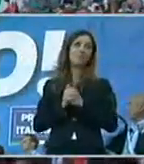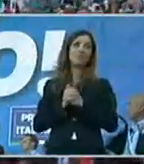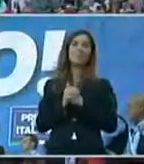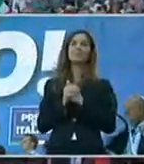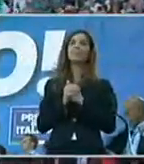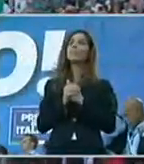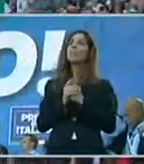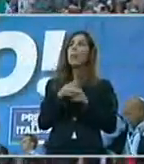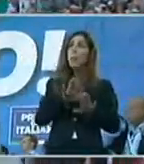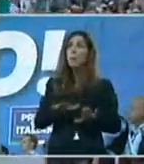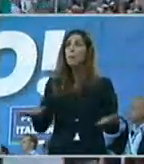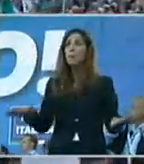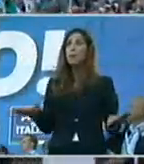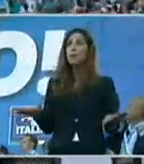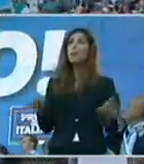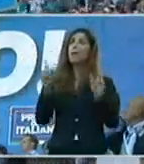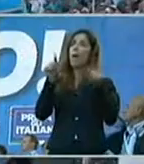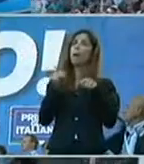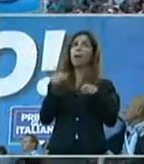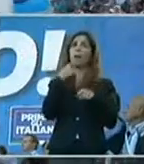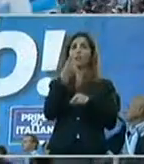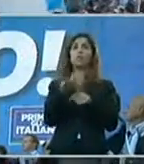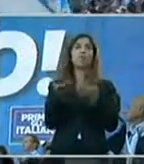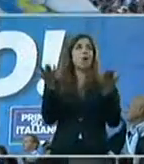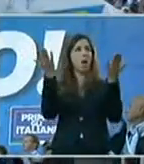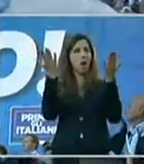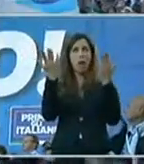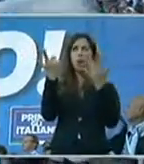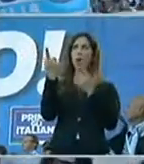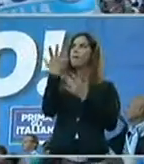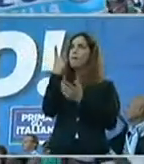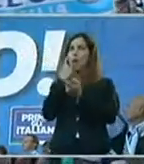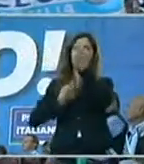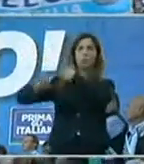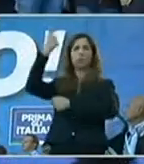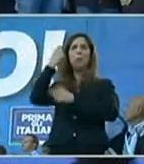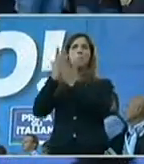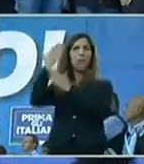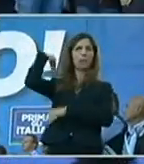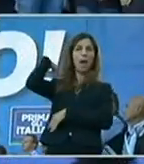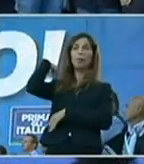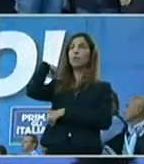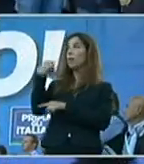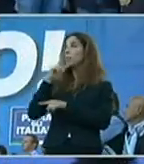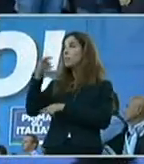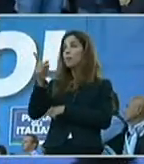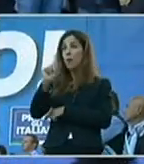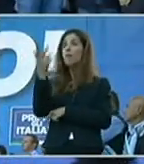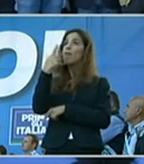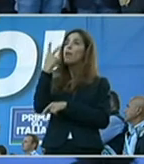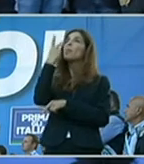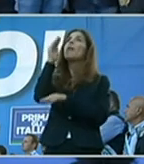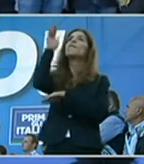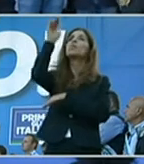Bimbi che anche lì, magari qualcuno dice, vuole tornare al passato. No, guardo al futuro. I bimbi che